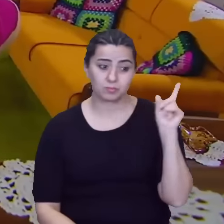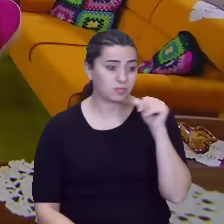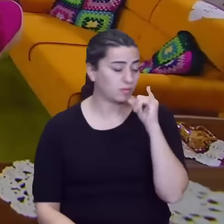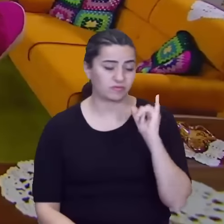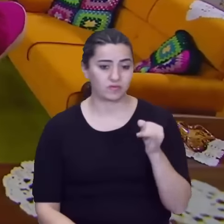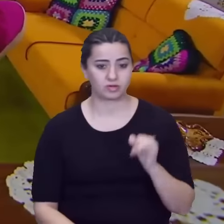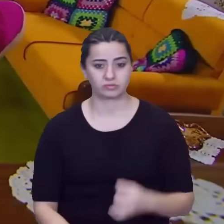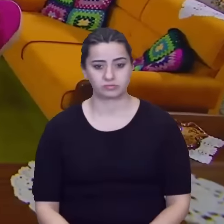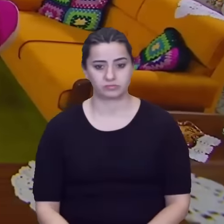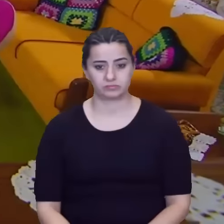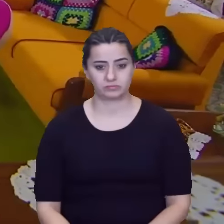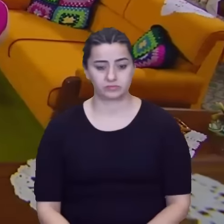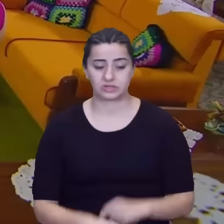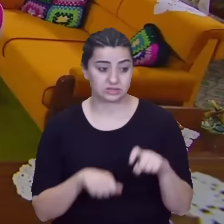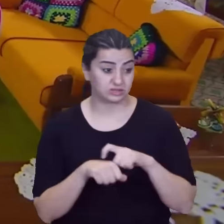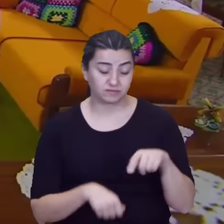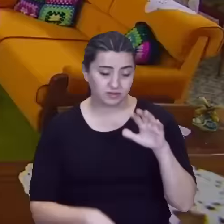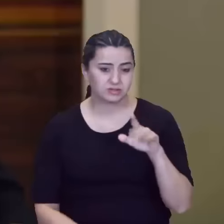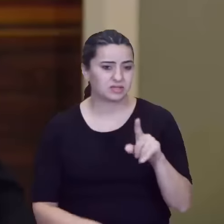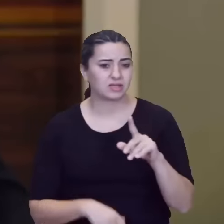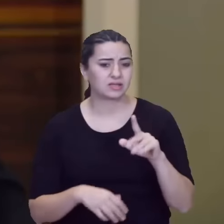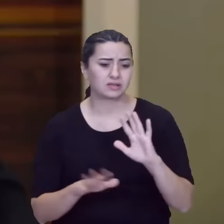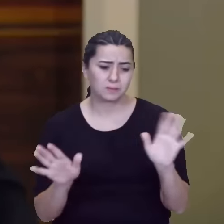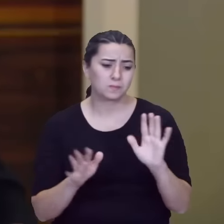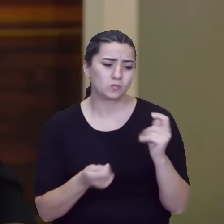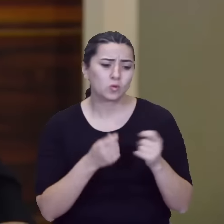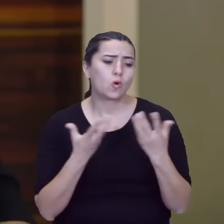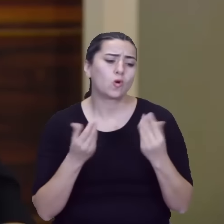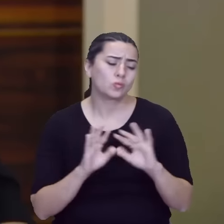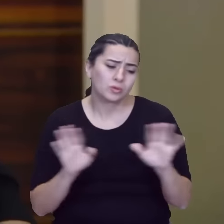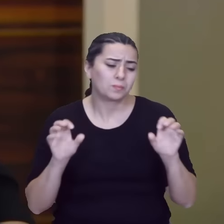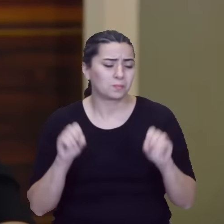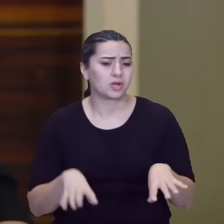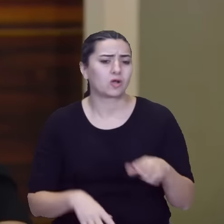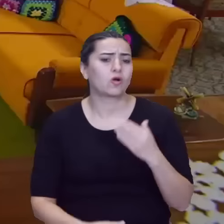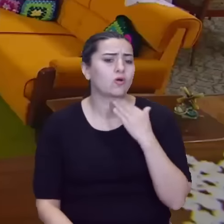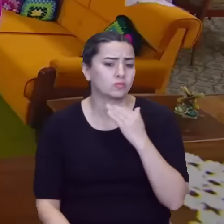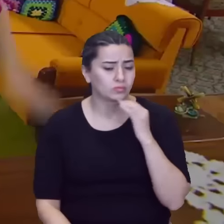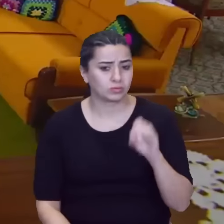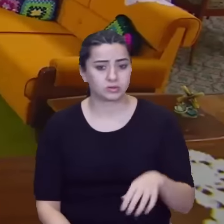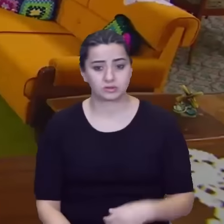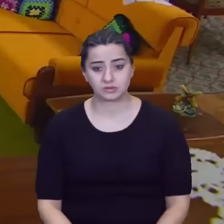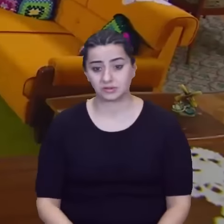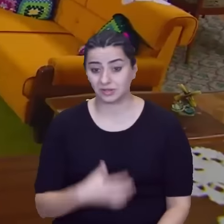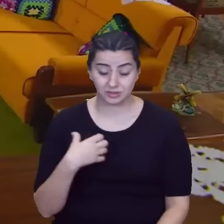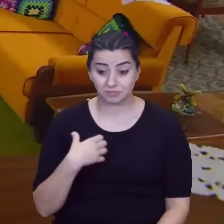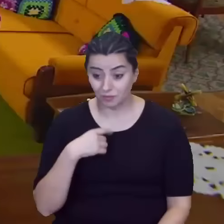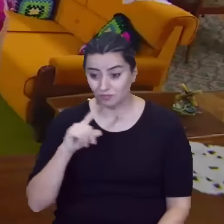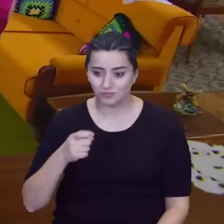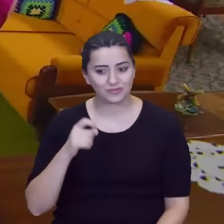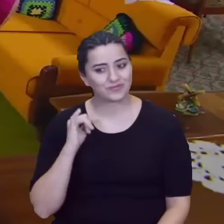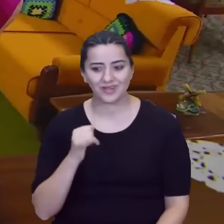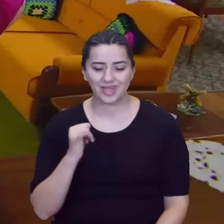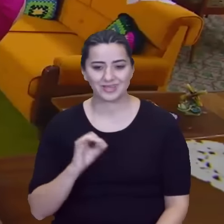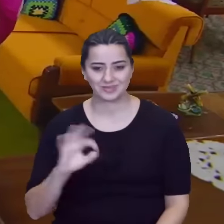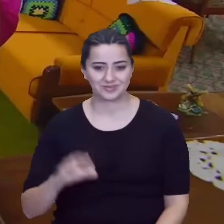iyice şey yaparız ha. Azar işitirirsin. Elinden geleni yaptı adam işte. Olmuyor, çıkmıyor işte. Bırak. Ay anne bir de ben bulsam ya